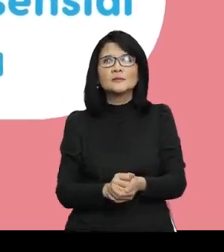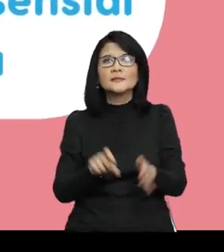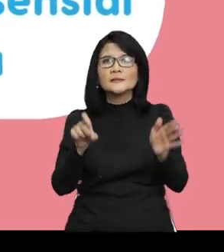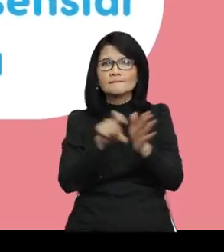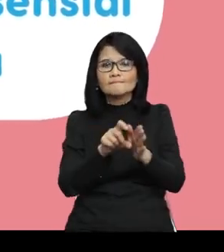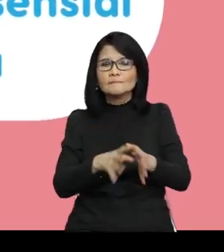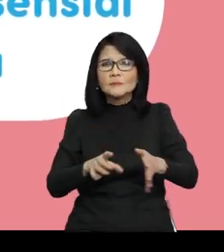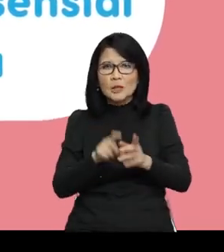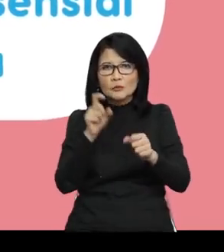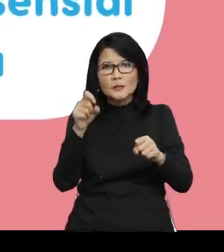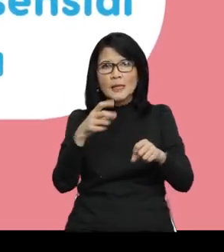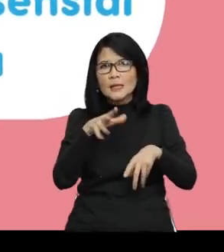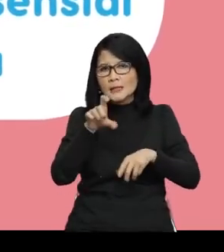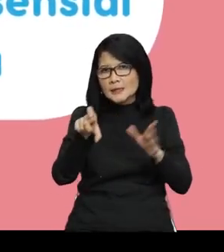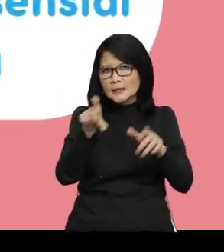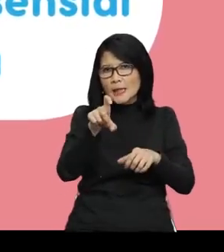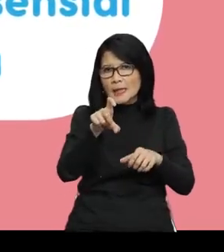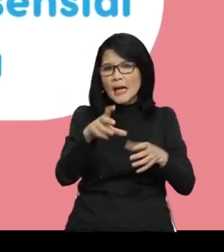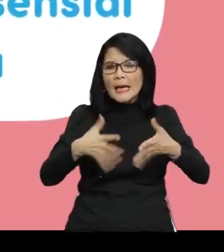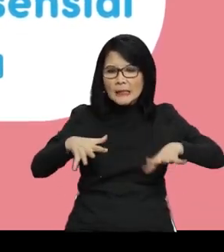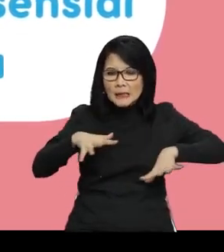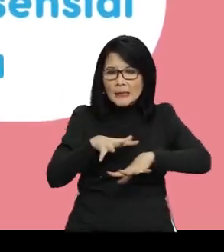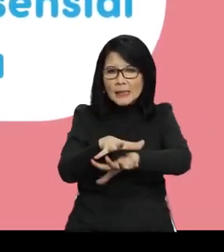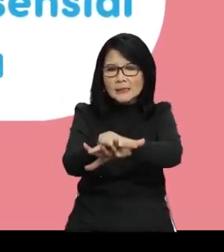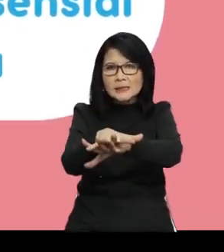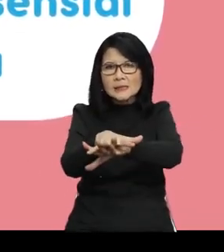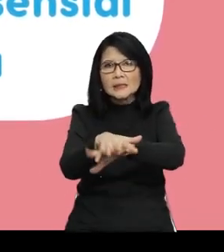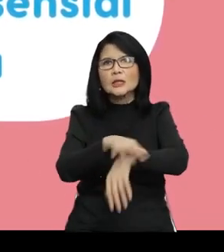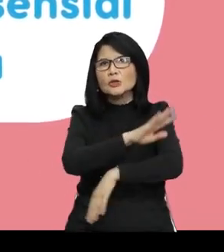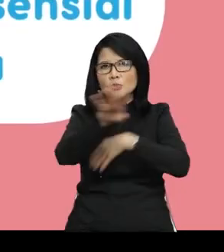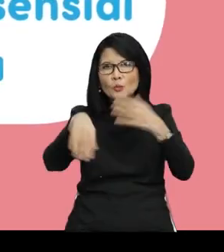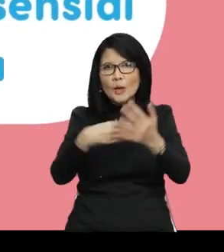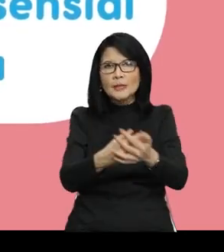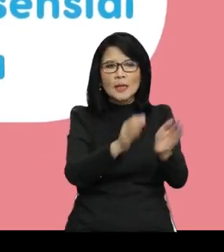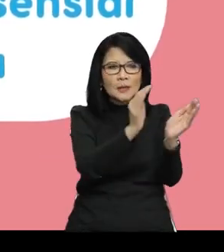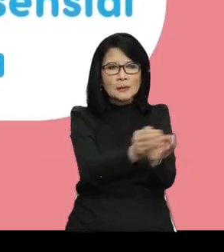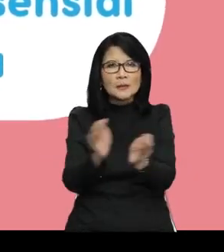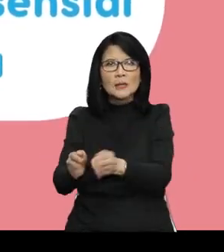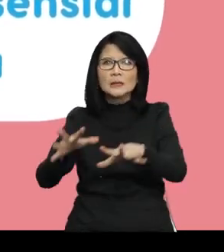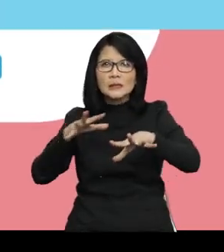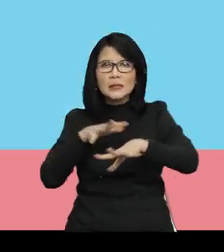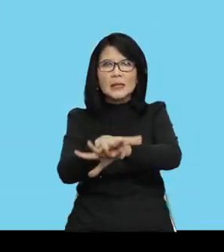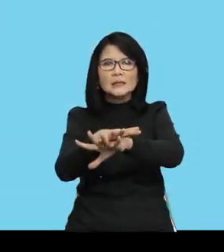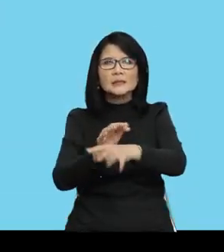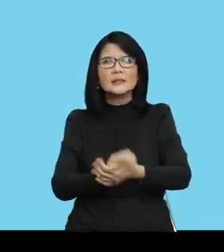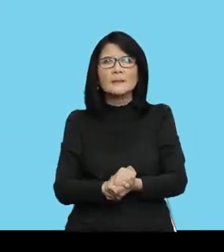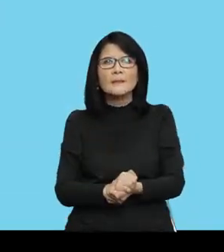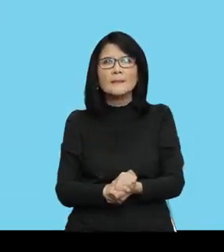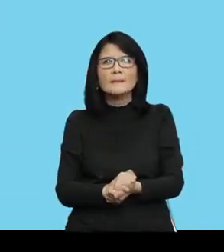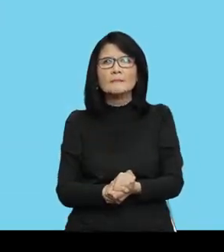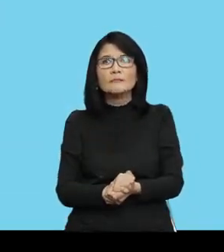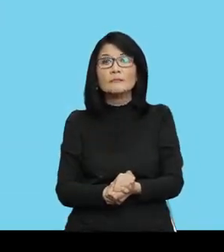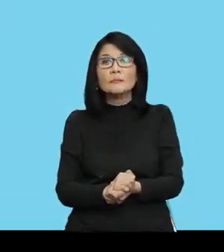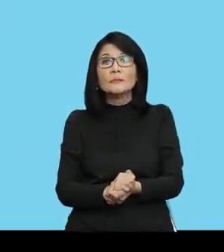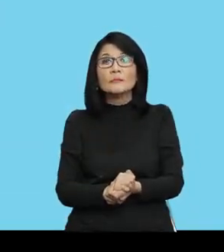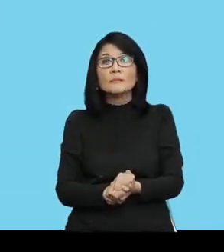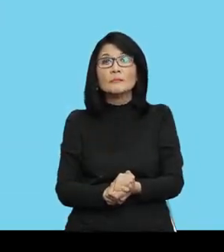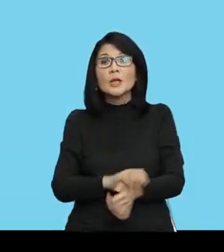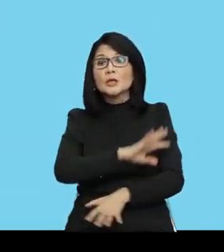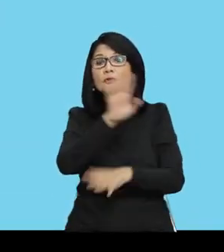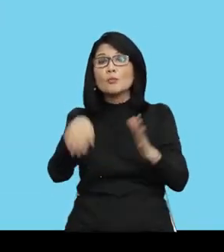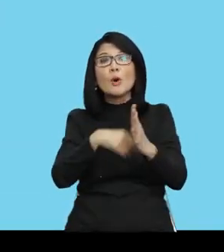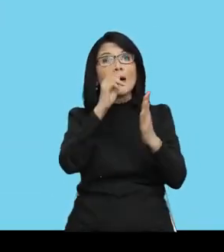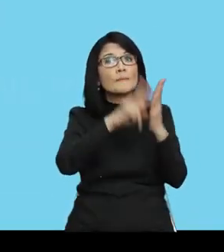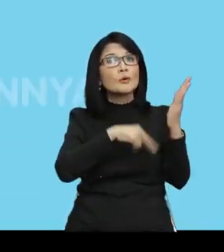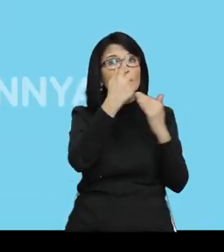secara terintegrasi antar subkluster kesehatan reproduksi dan subkluster lainnya. Tentu saja, semua program